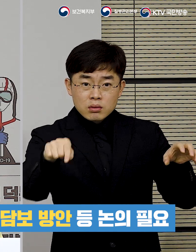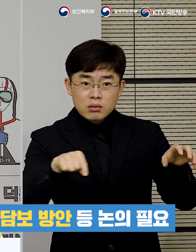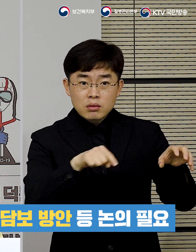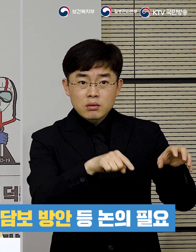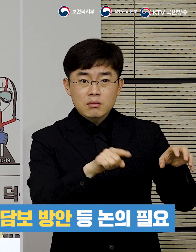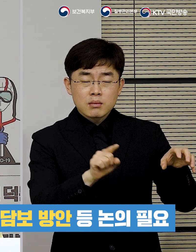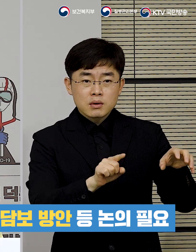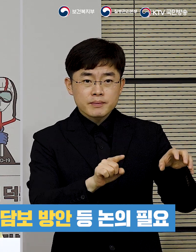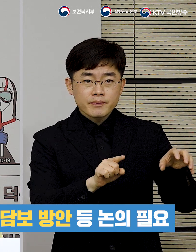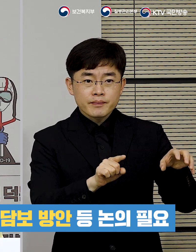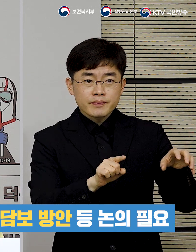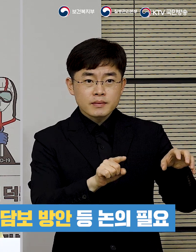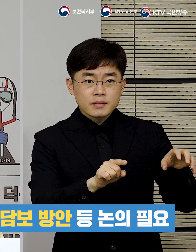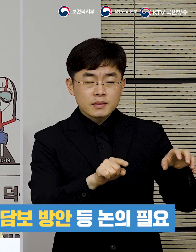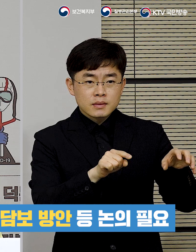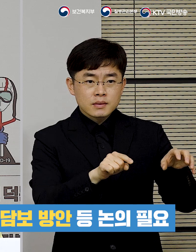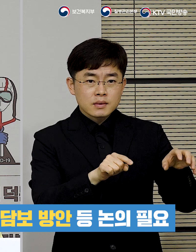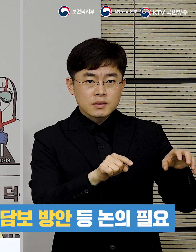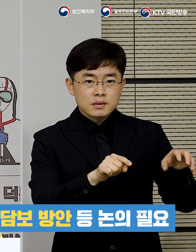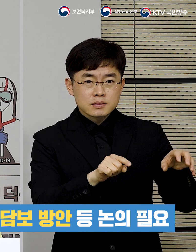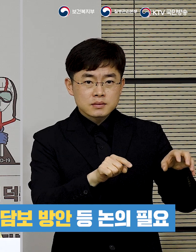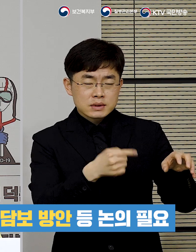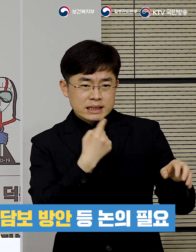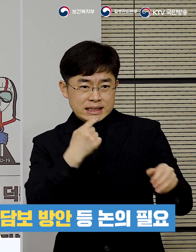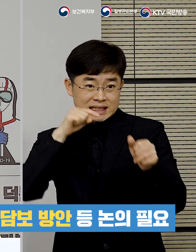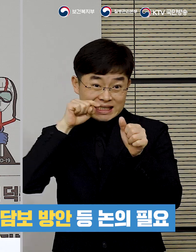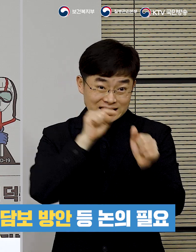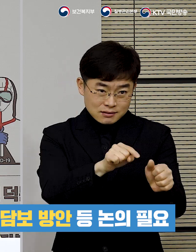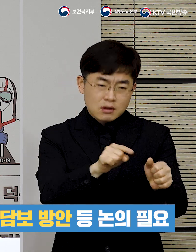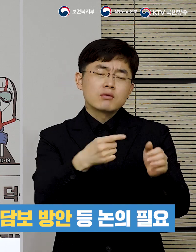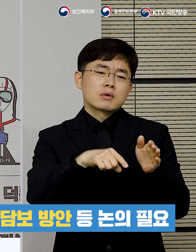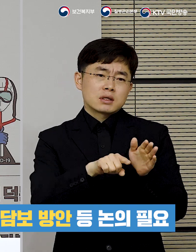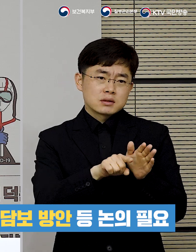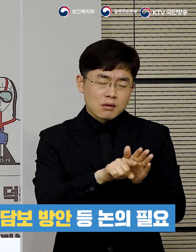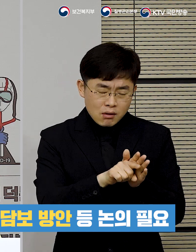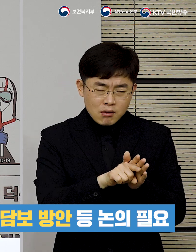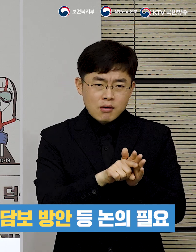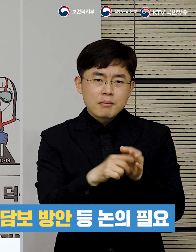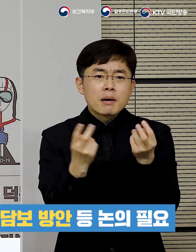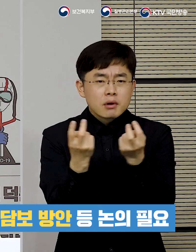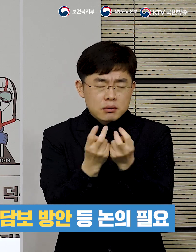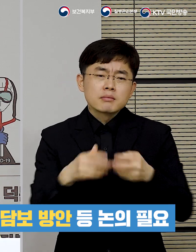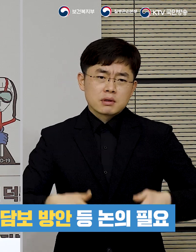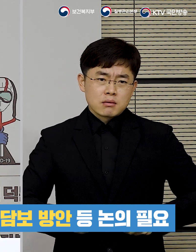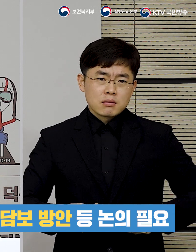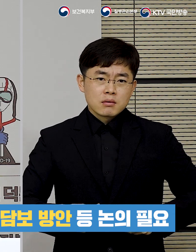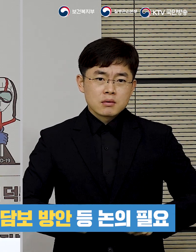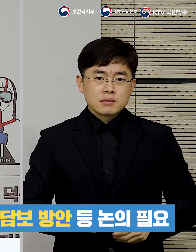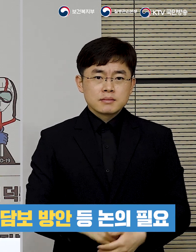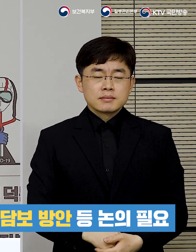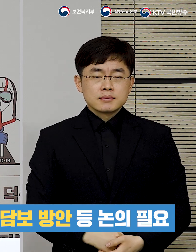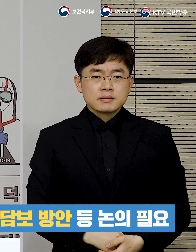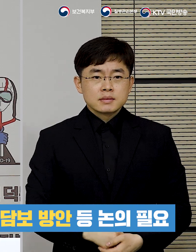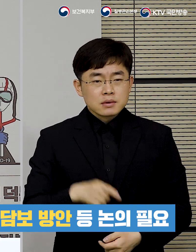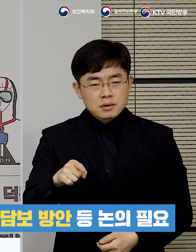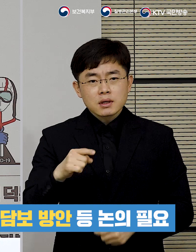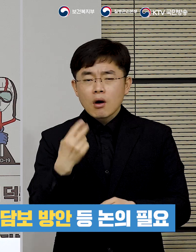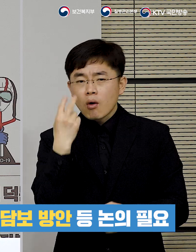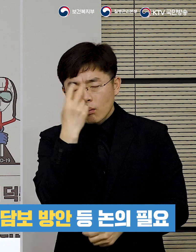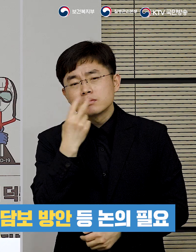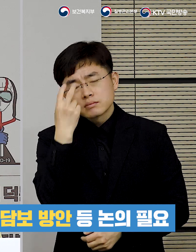가지 지침에 대한 부분은 이행을 강제할 수 있는 보다 실효성 있는 방안이 같이 논의돼야 된다라는